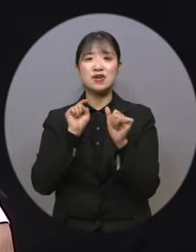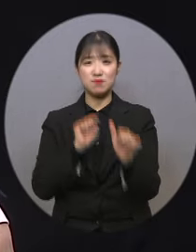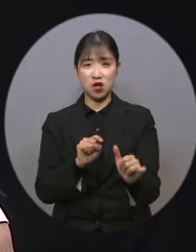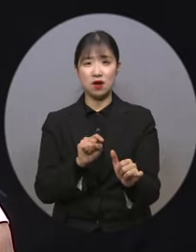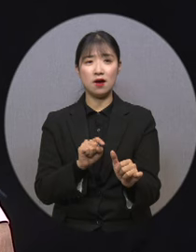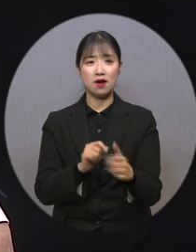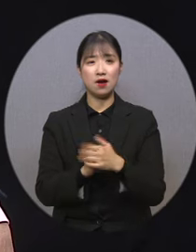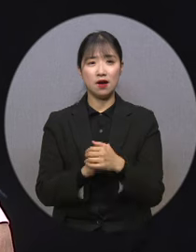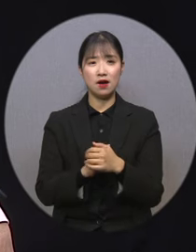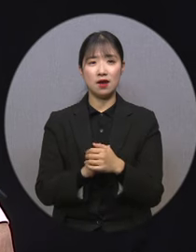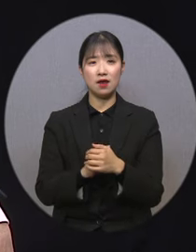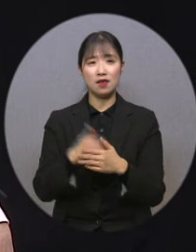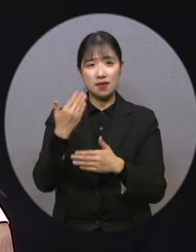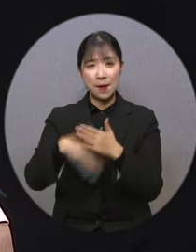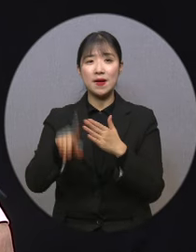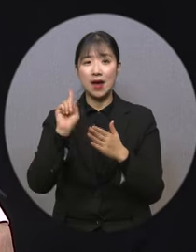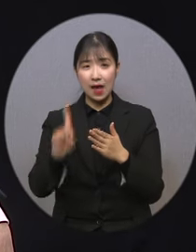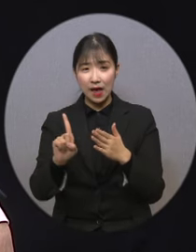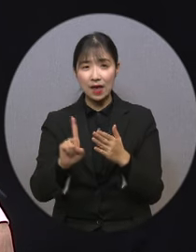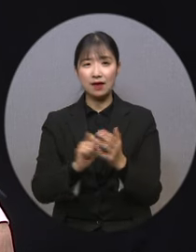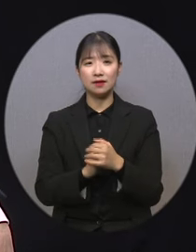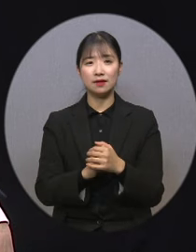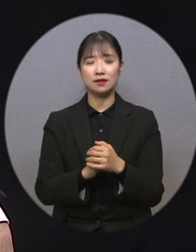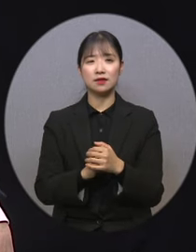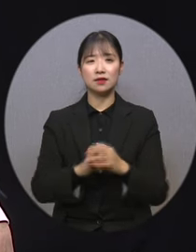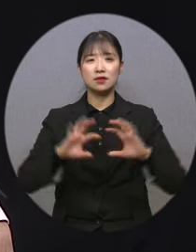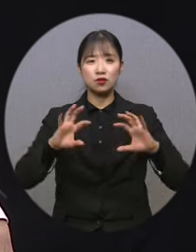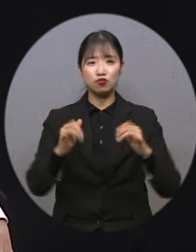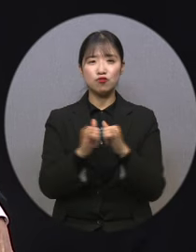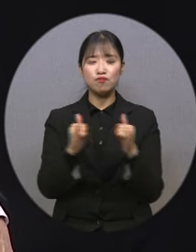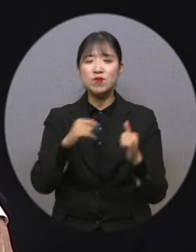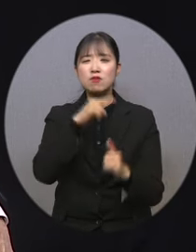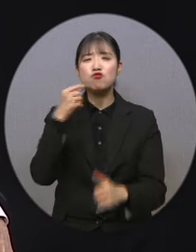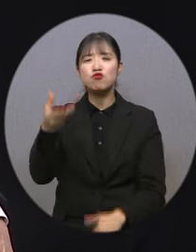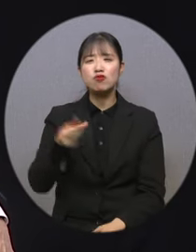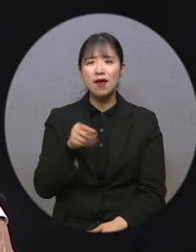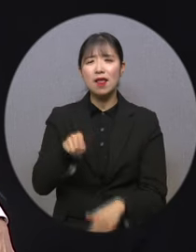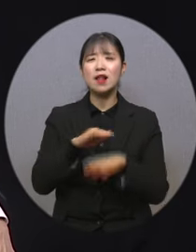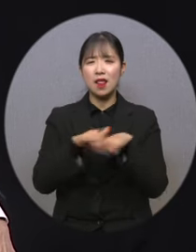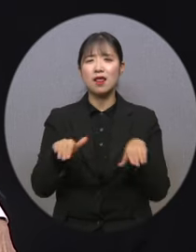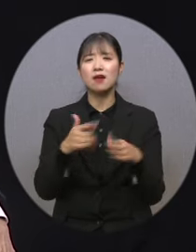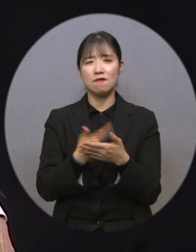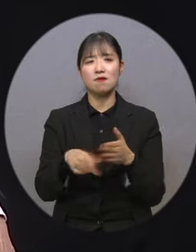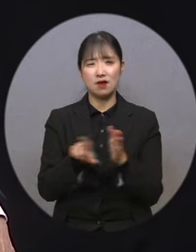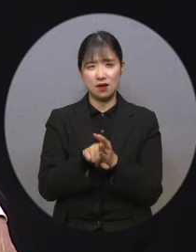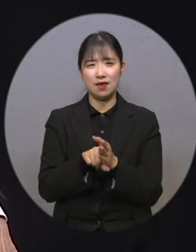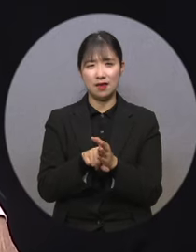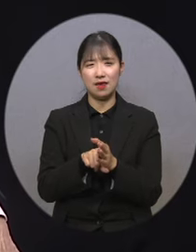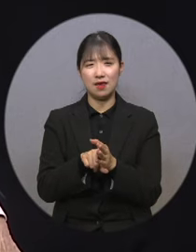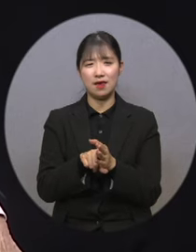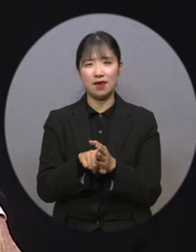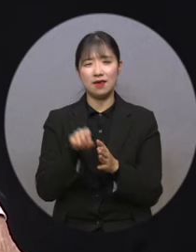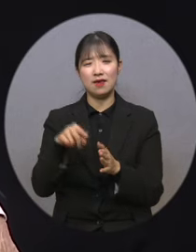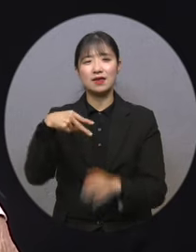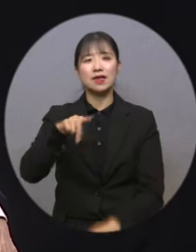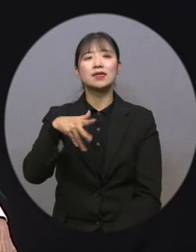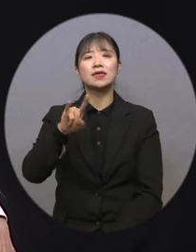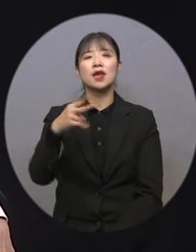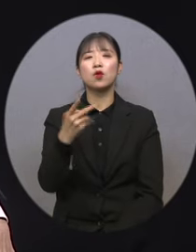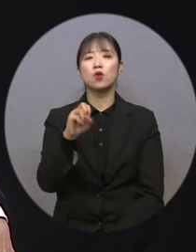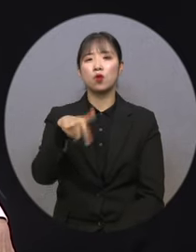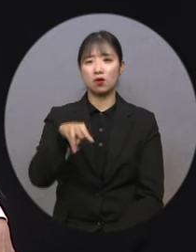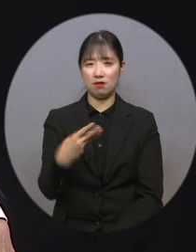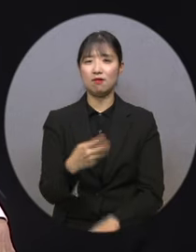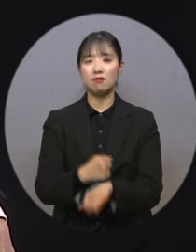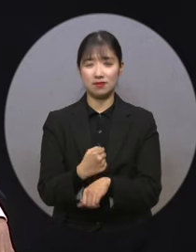이고 나머지 1개는 에 국민들의 부채를 해결해 주겠어 사채 동결 사채 동결